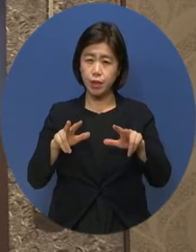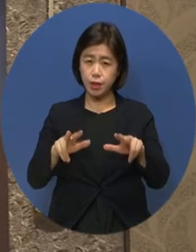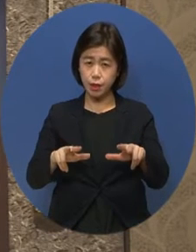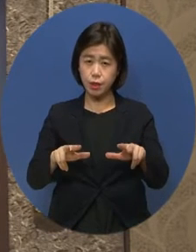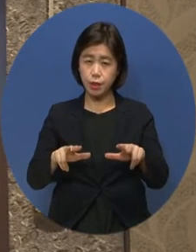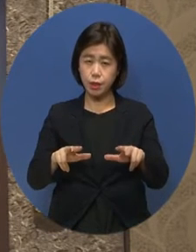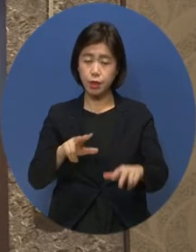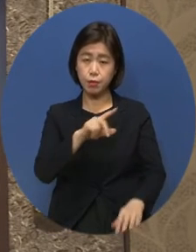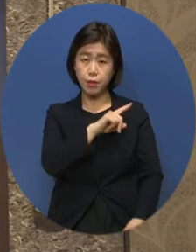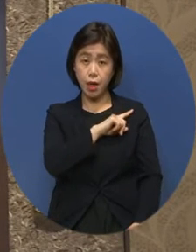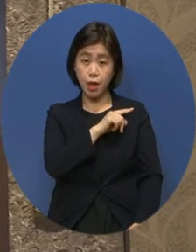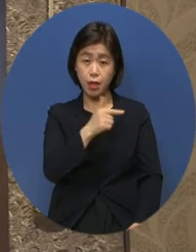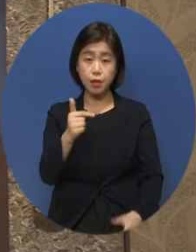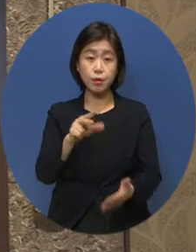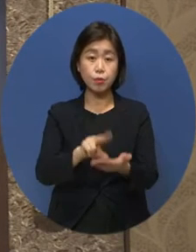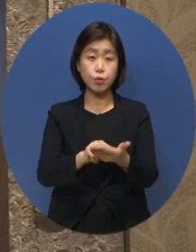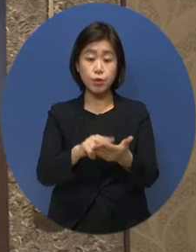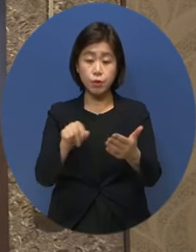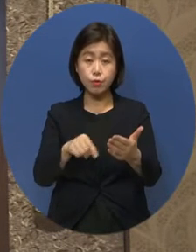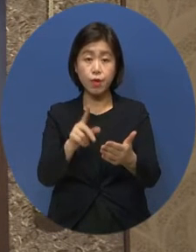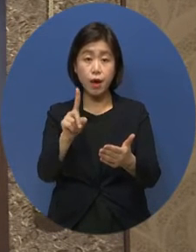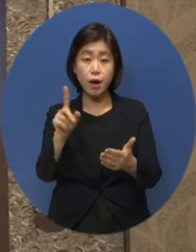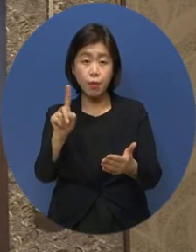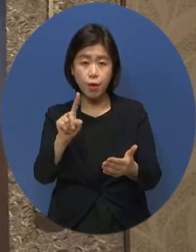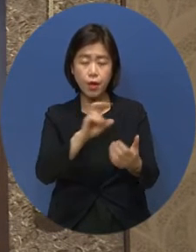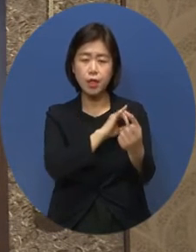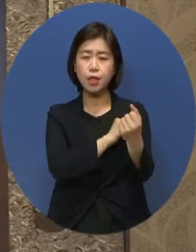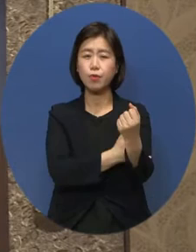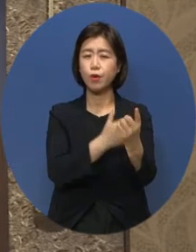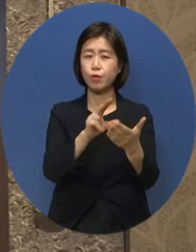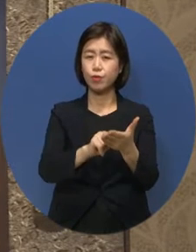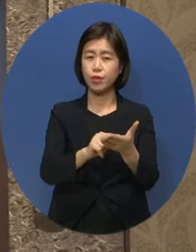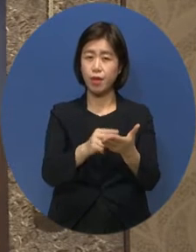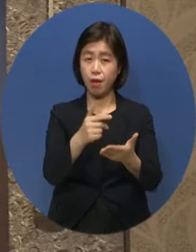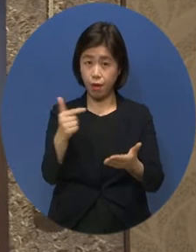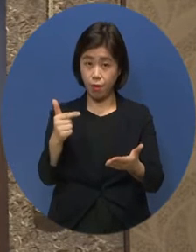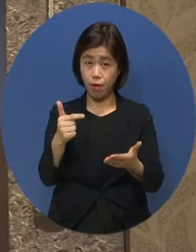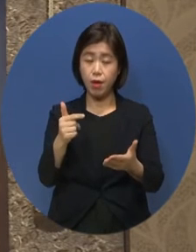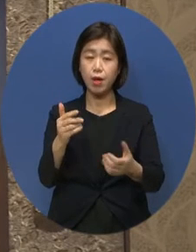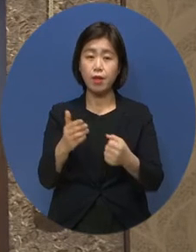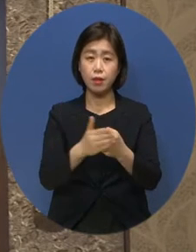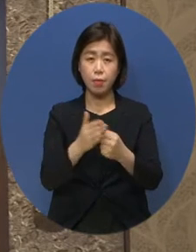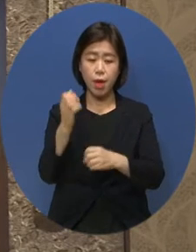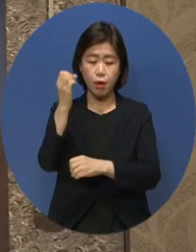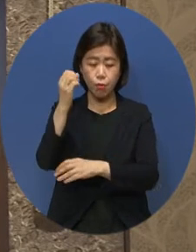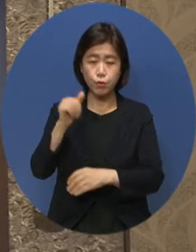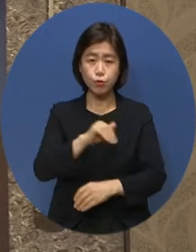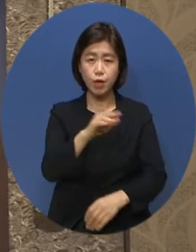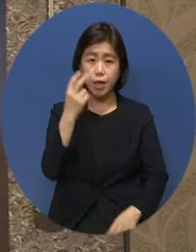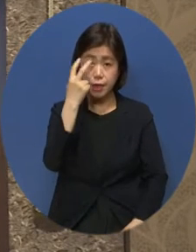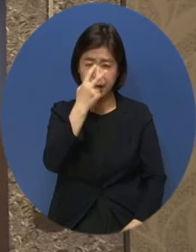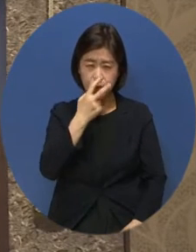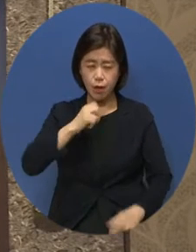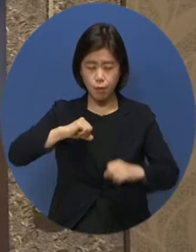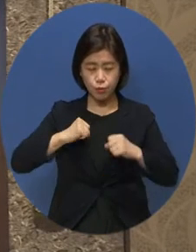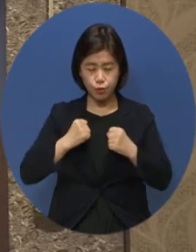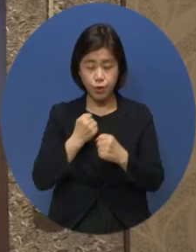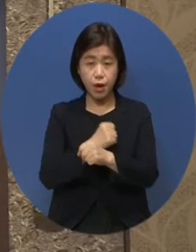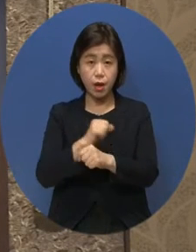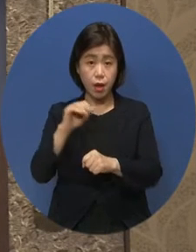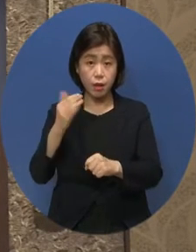하나가 인권의 문제이지 않습니까 기본적으로 이 우리가 지켜줘야 될 인권이 어 제대로 지켜주지 못하는